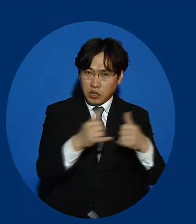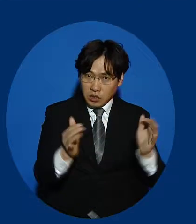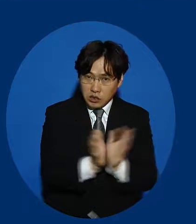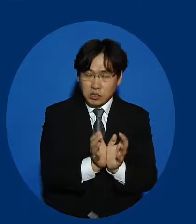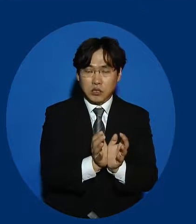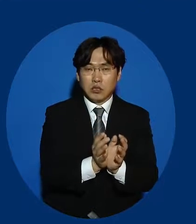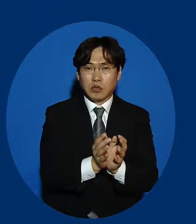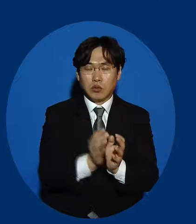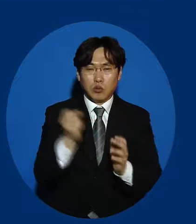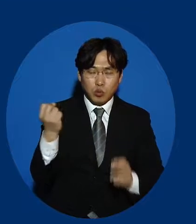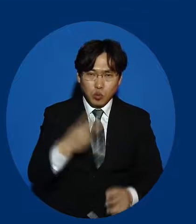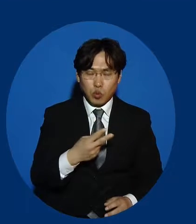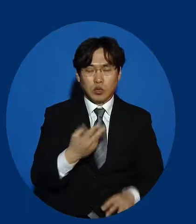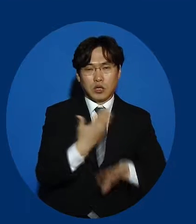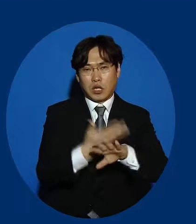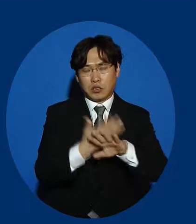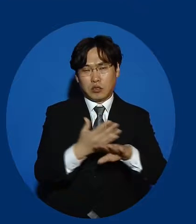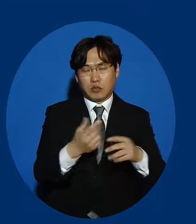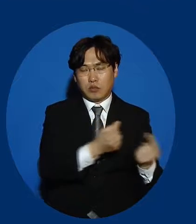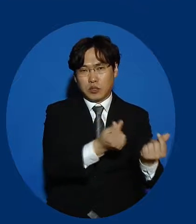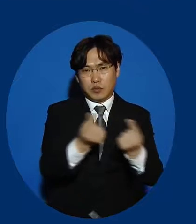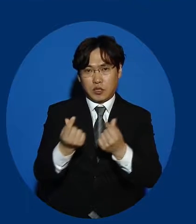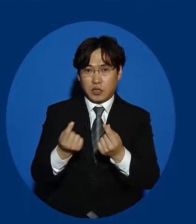않습니다. 저희가 작년에 그